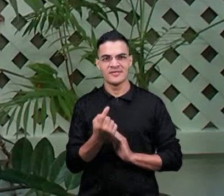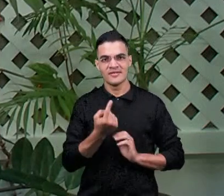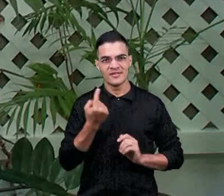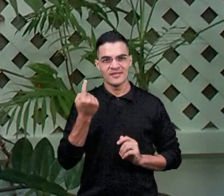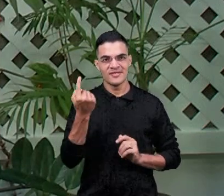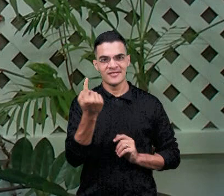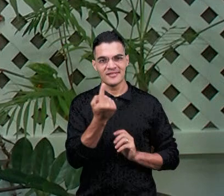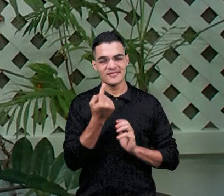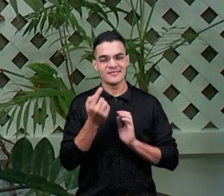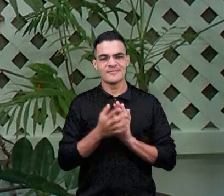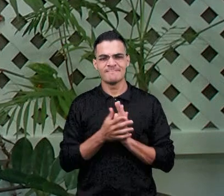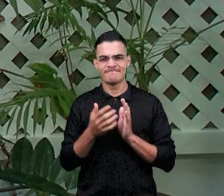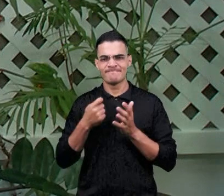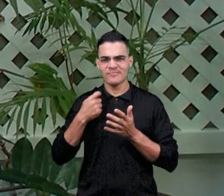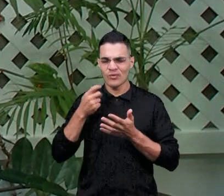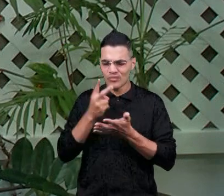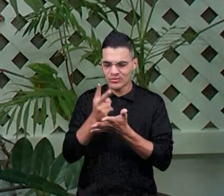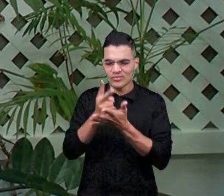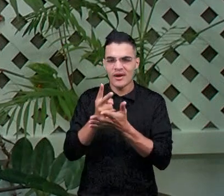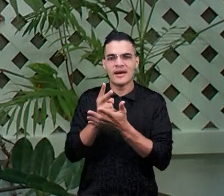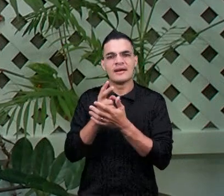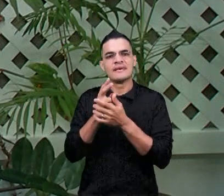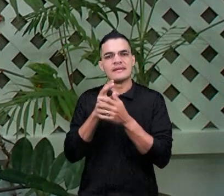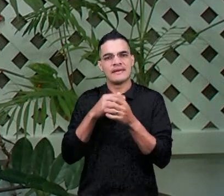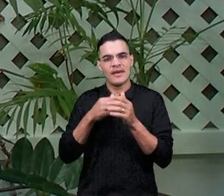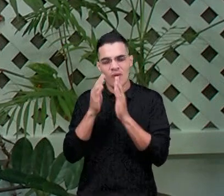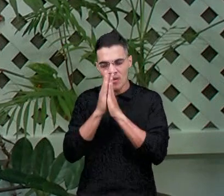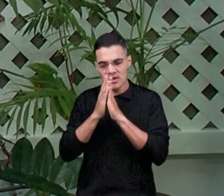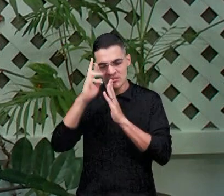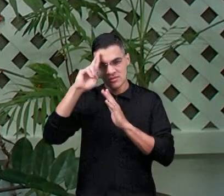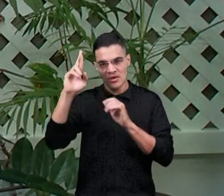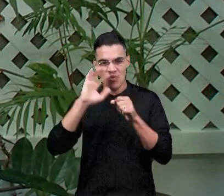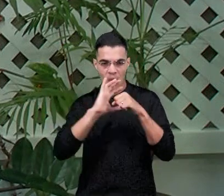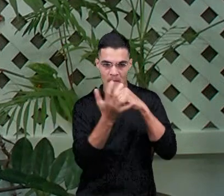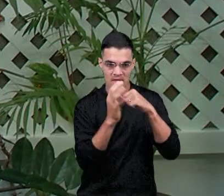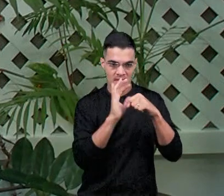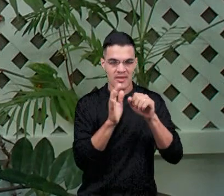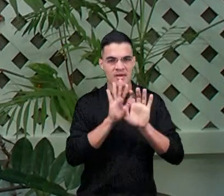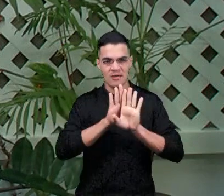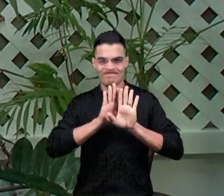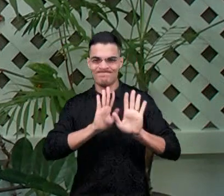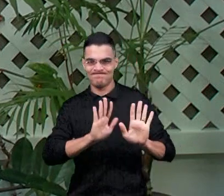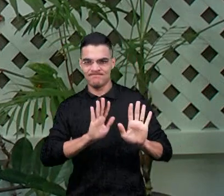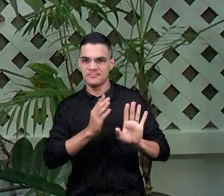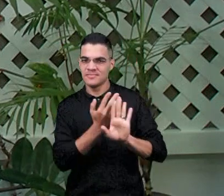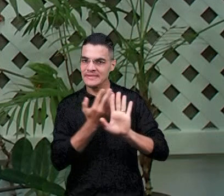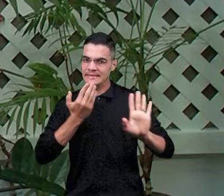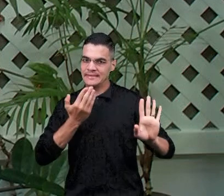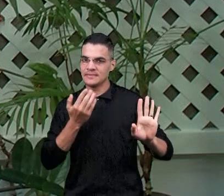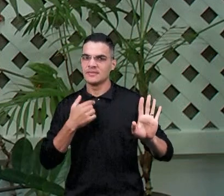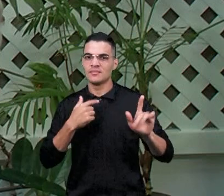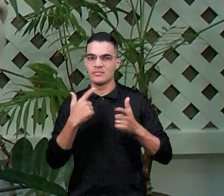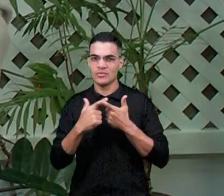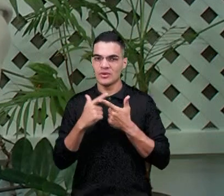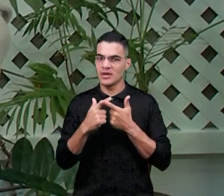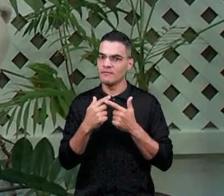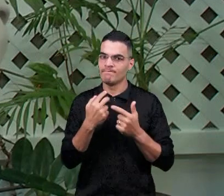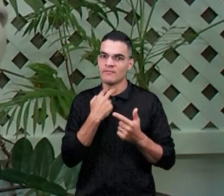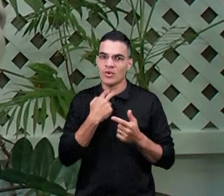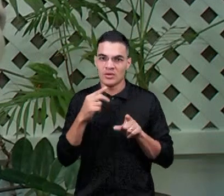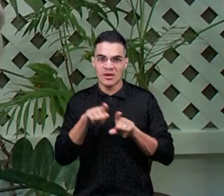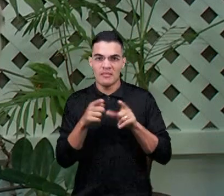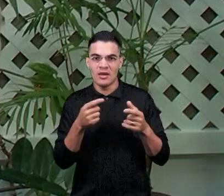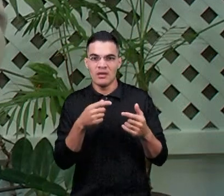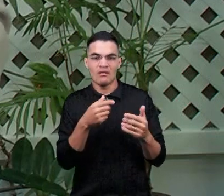en bataillant pour être libres de ce virus qu'est là. Ne relâchez pas votre attention. L'œuvre de l'Esprit est là.